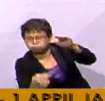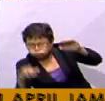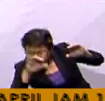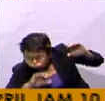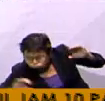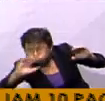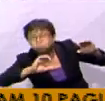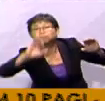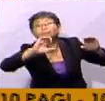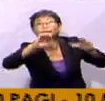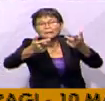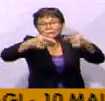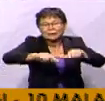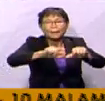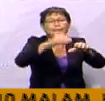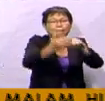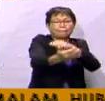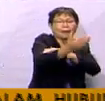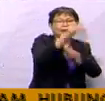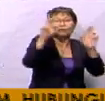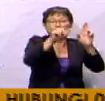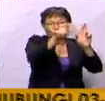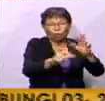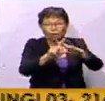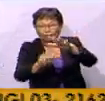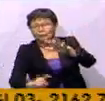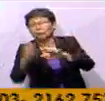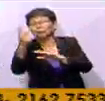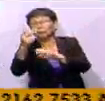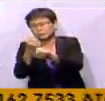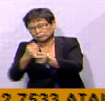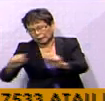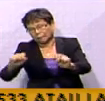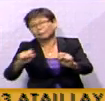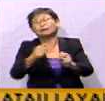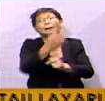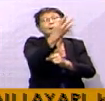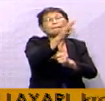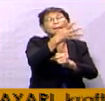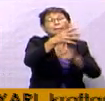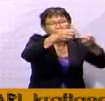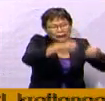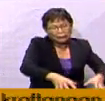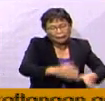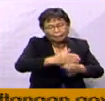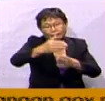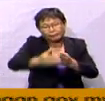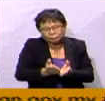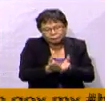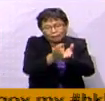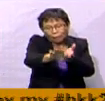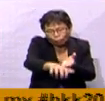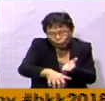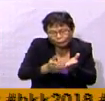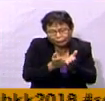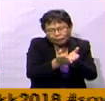mangsa. Dalam kejadian pagi Rabu lalu, seorang lemas manakala 2 lagi selamat dan 14 kru hilang selepas kapal korek